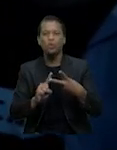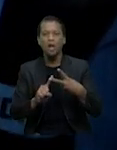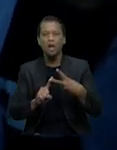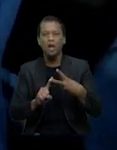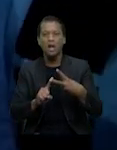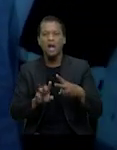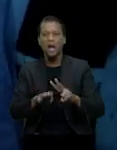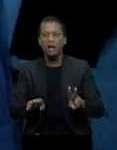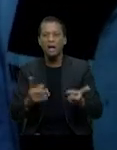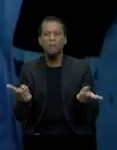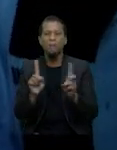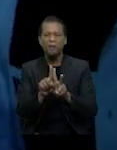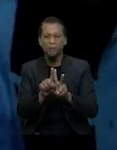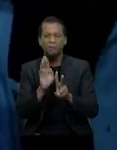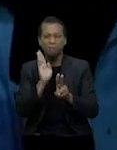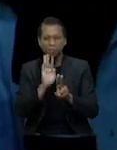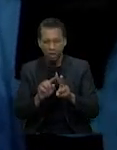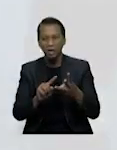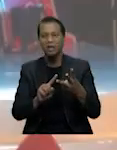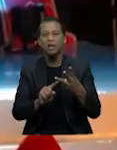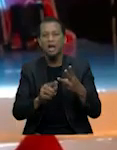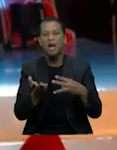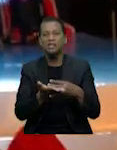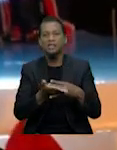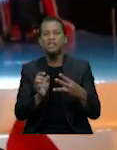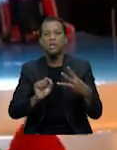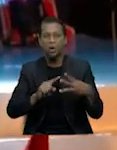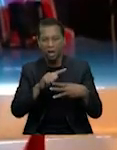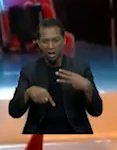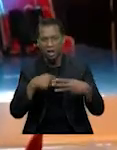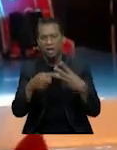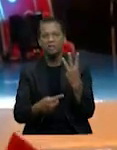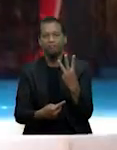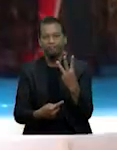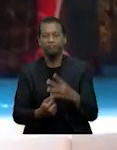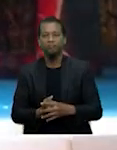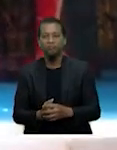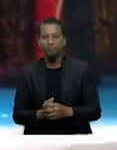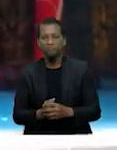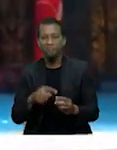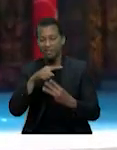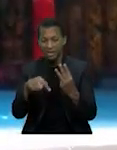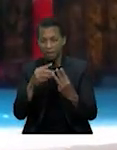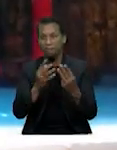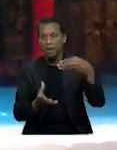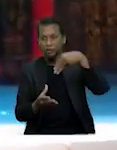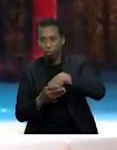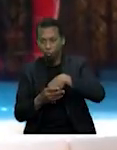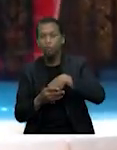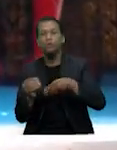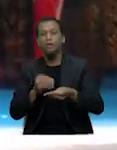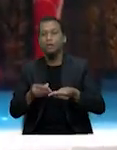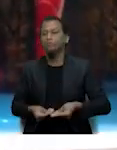perkawinan dini ya, dan 3 akses sekolah ternyata. Hasil rumusan aspirasi anak Indonesia ini nantinya akan diserahkan kepada Presiden